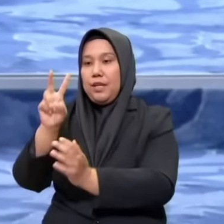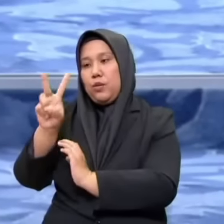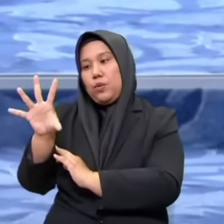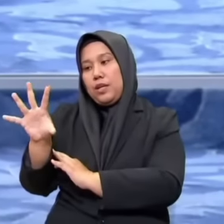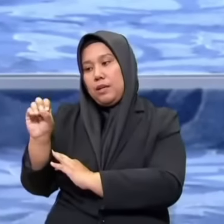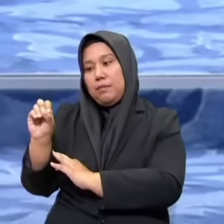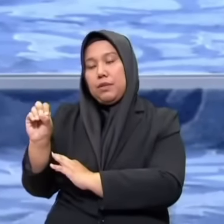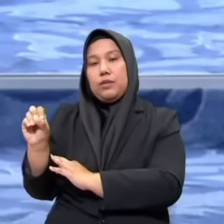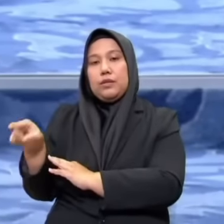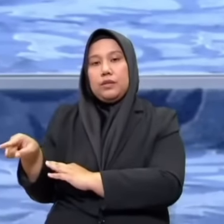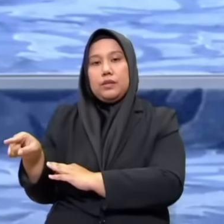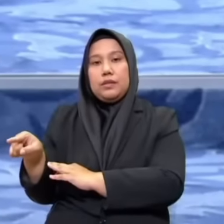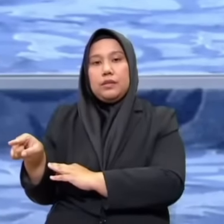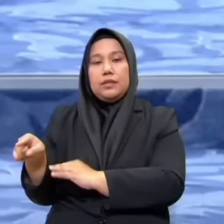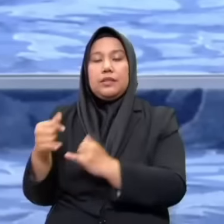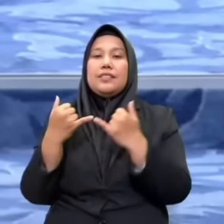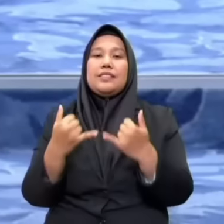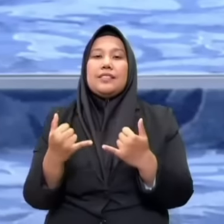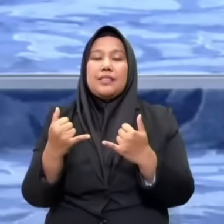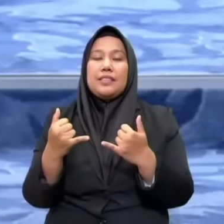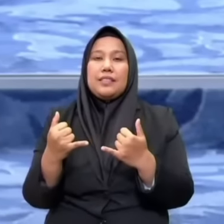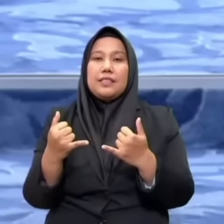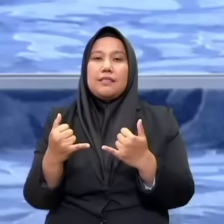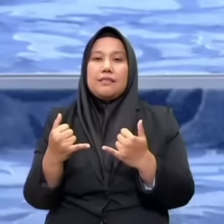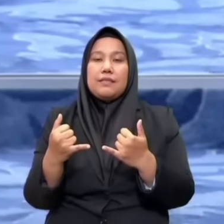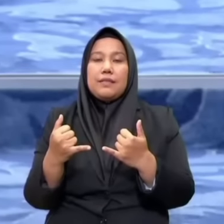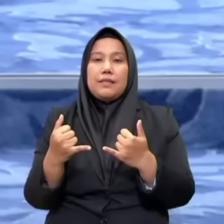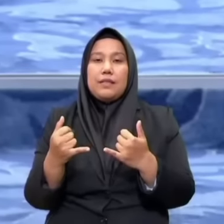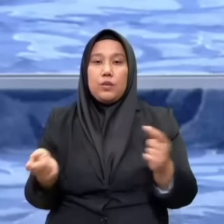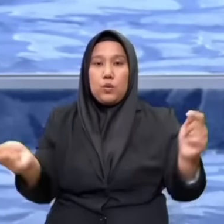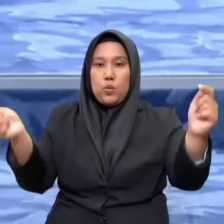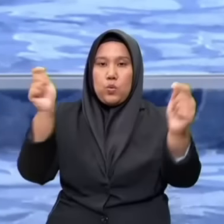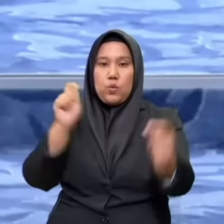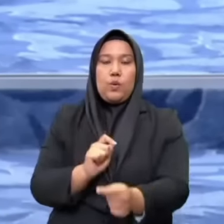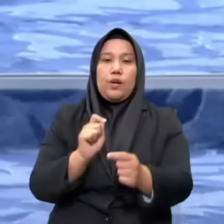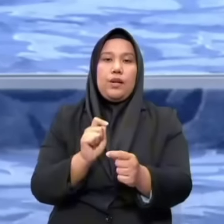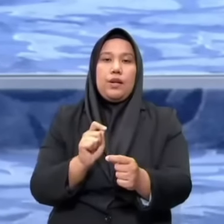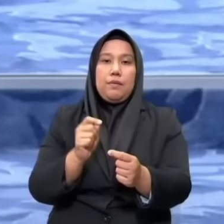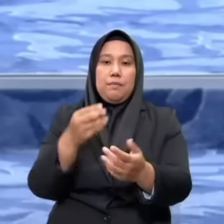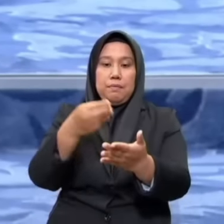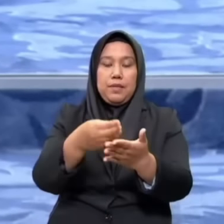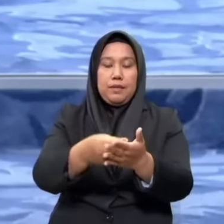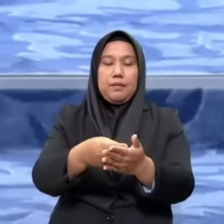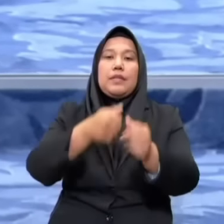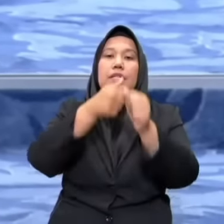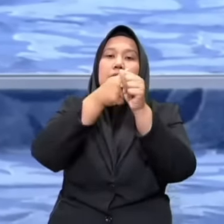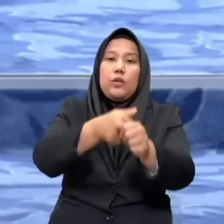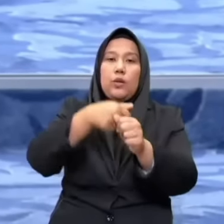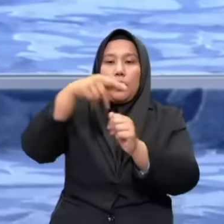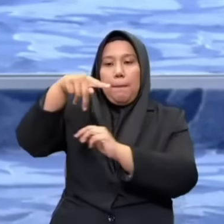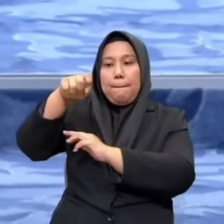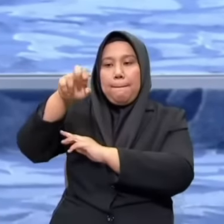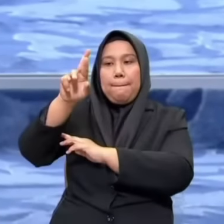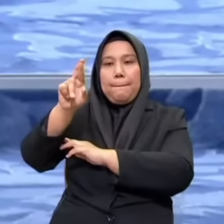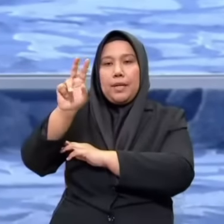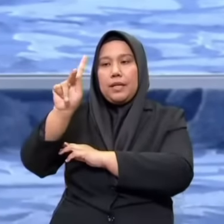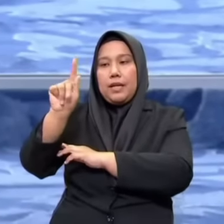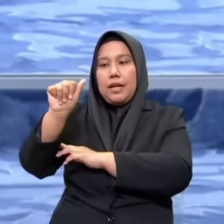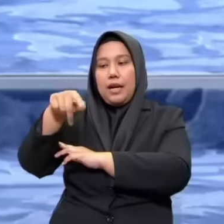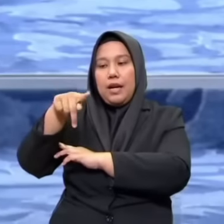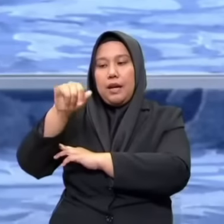ini dirobah daripada pendapatan kepada per kapita. Jadi per kapita saya